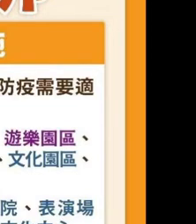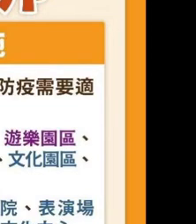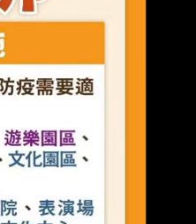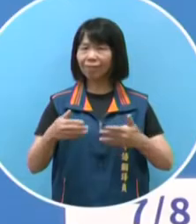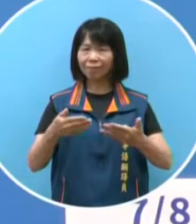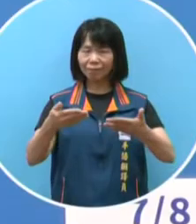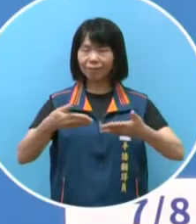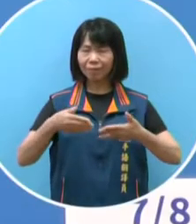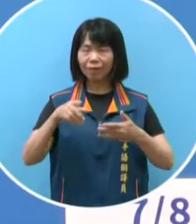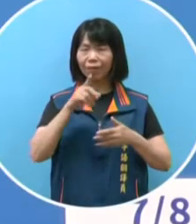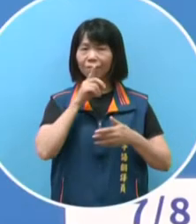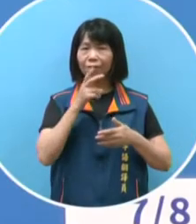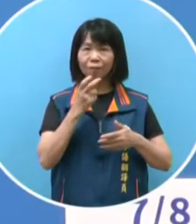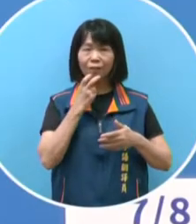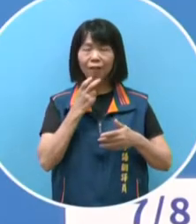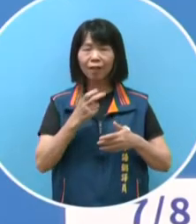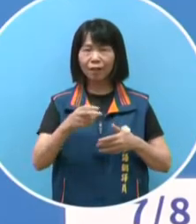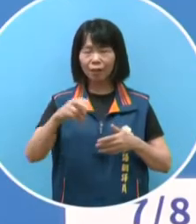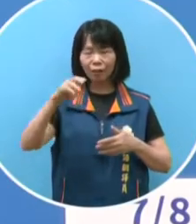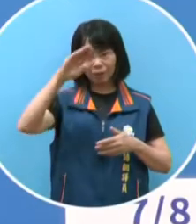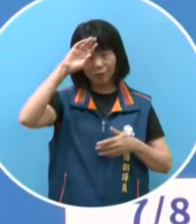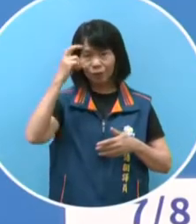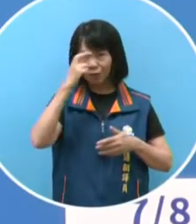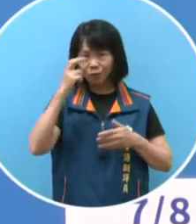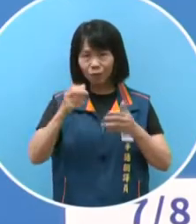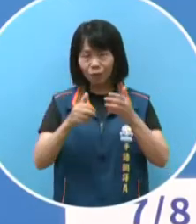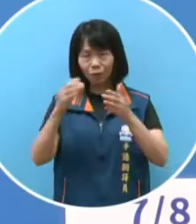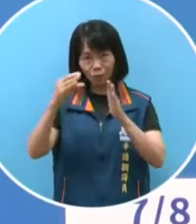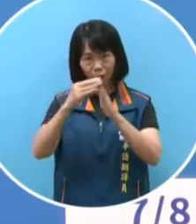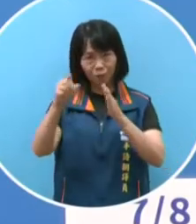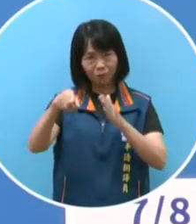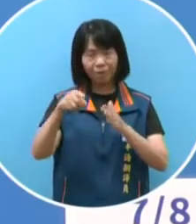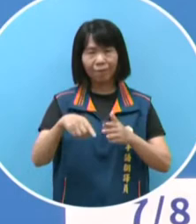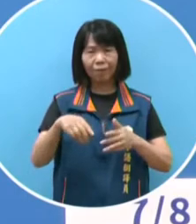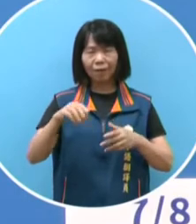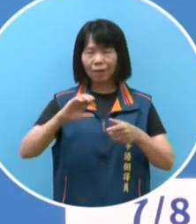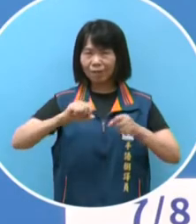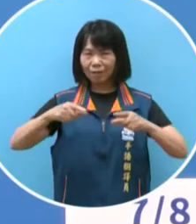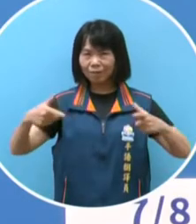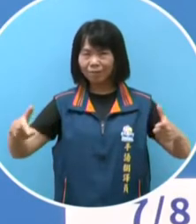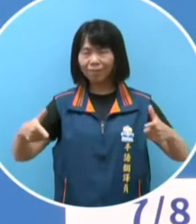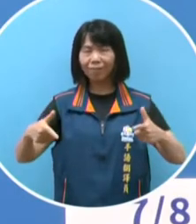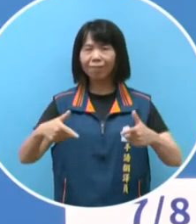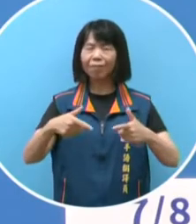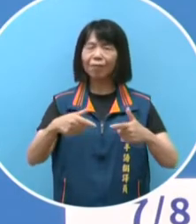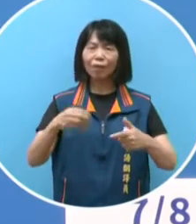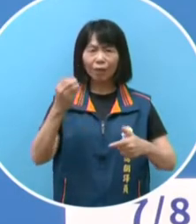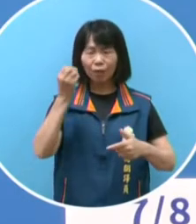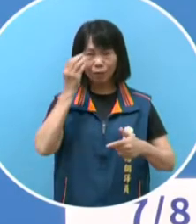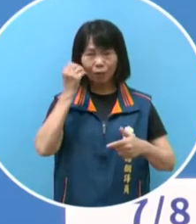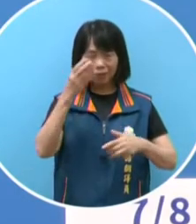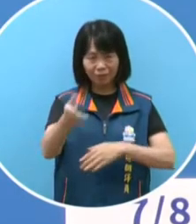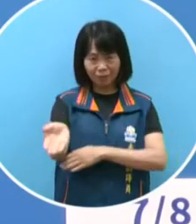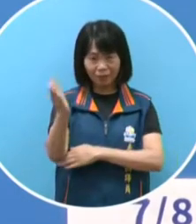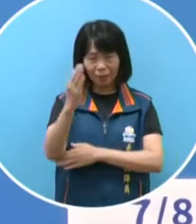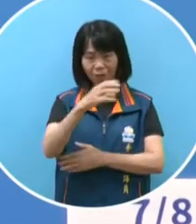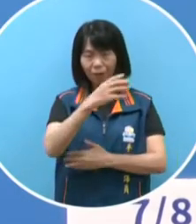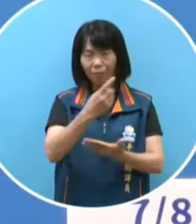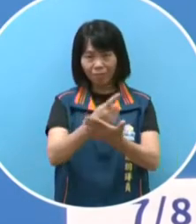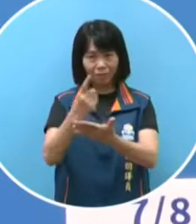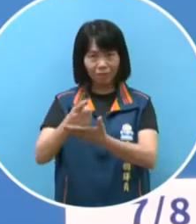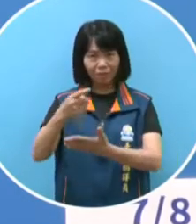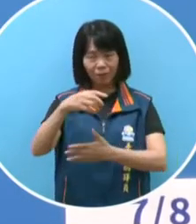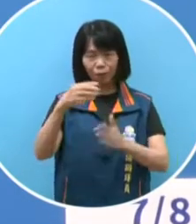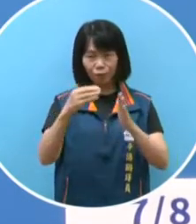绑。县长徐正伟表示，中央所实施的防疫细则，花莲县政府将在进行研议之后再另行说